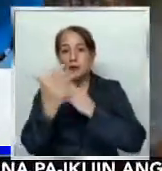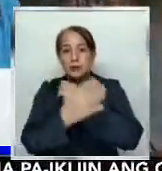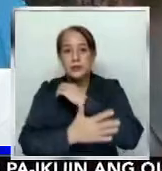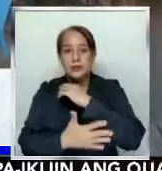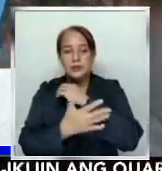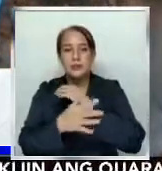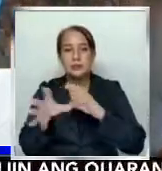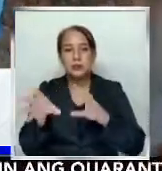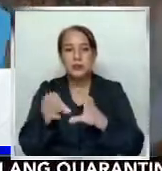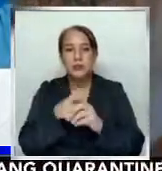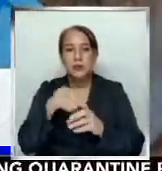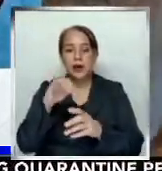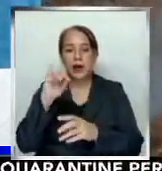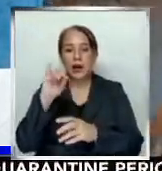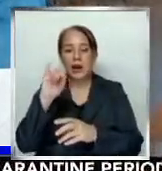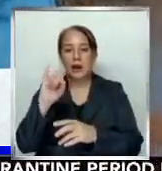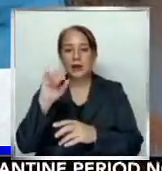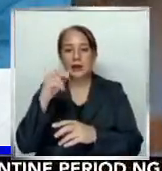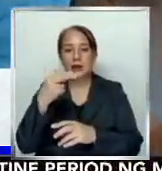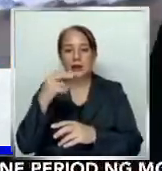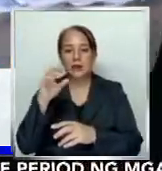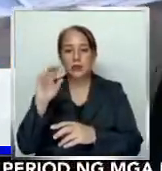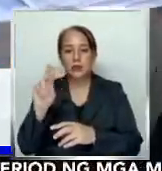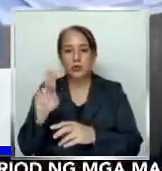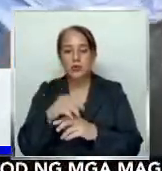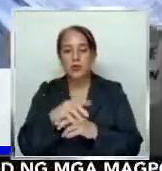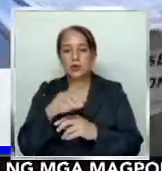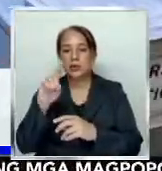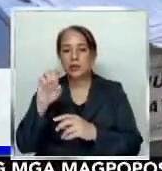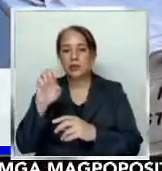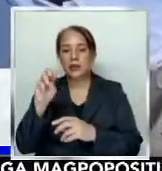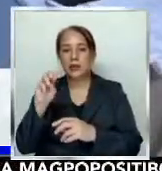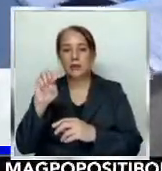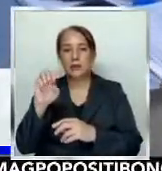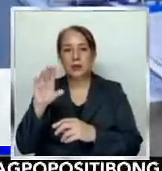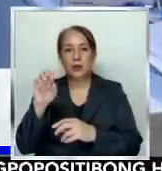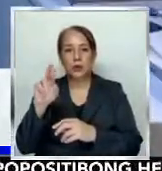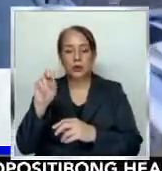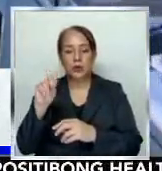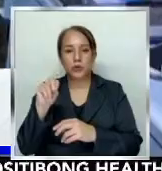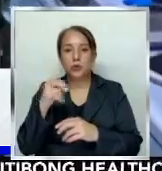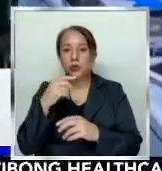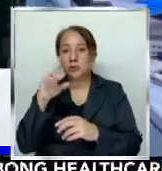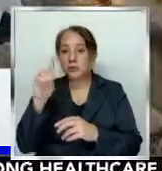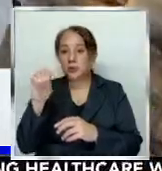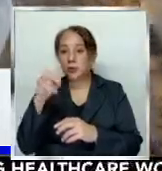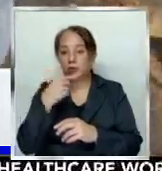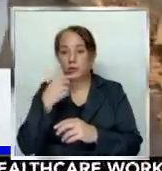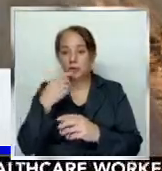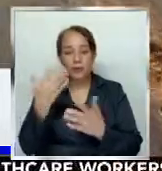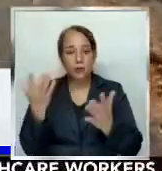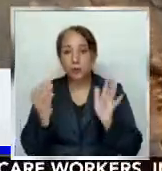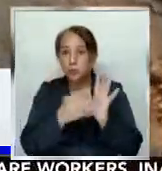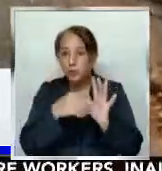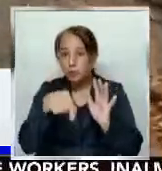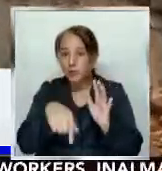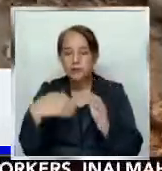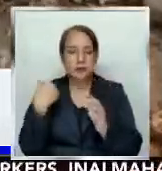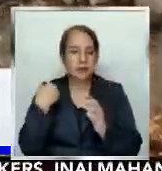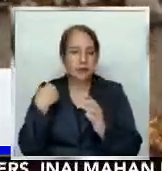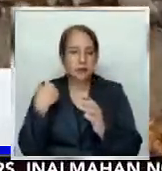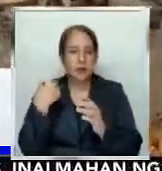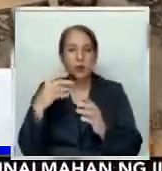ang IHU, Deltacron o Delmicron. Ayon sa DOH, wala pang naitatalang kaso rito ng mga ito. Tanging ang World